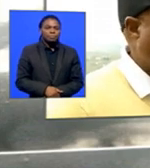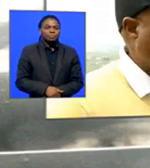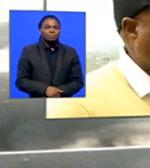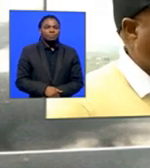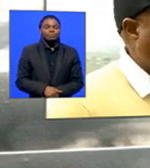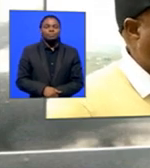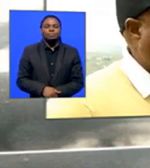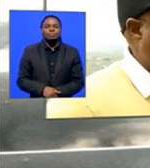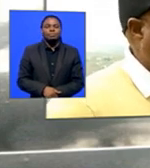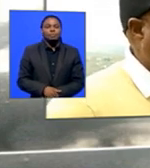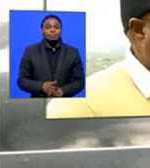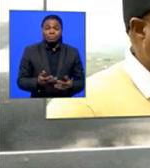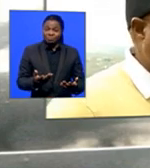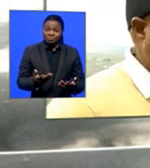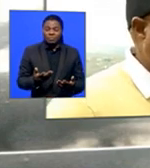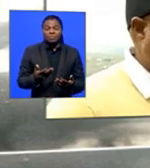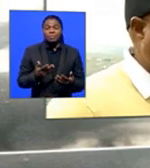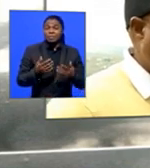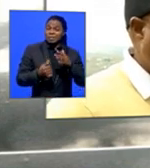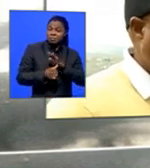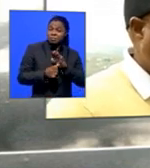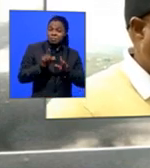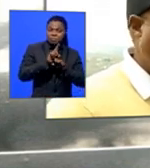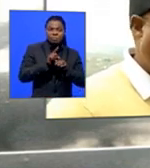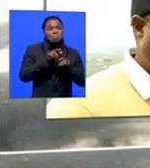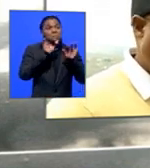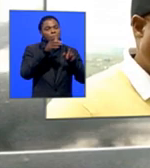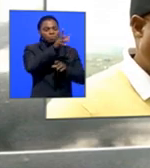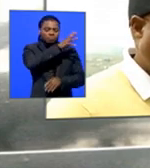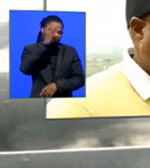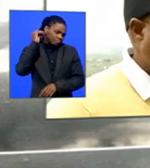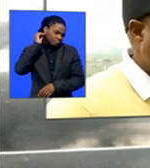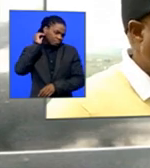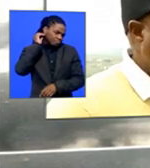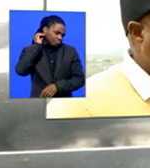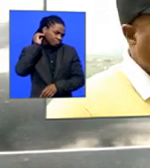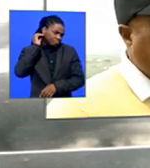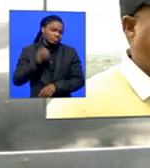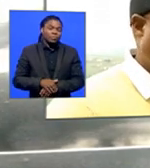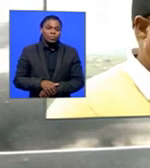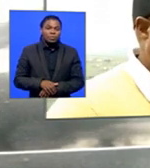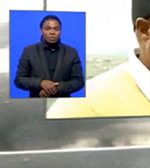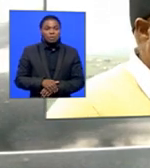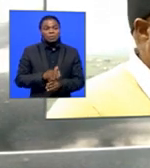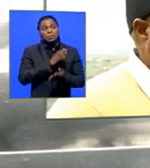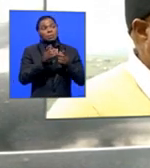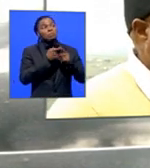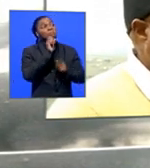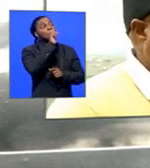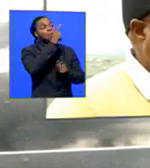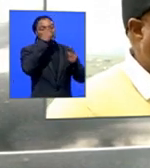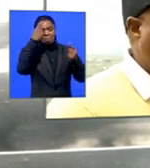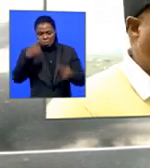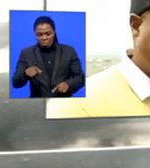ethubeni. So kubalekile into kubana abantu bayiqonde lonto. Abantu abasoka kwezinye indawo bayazi